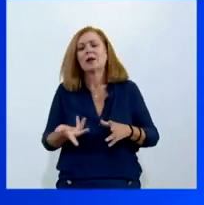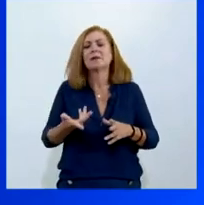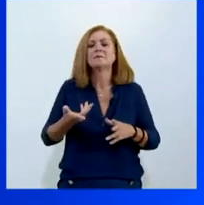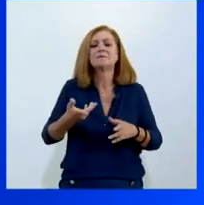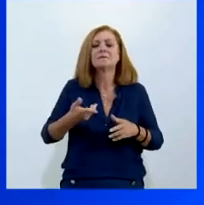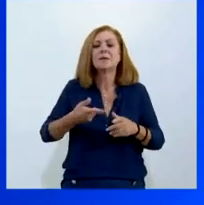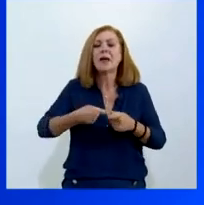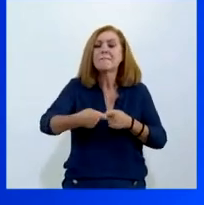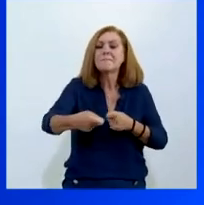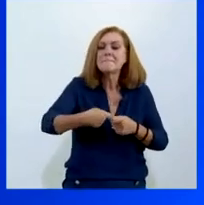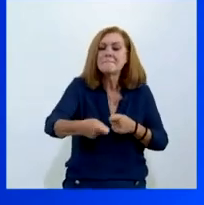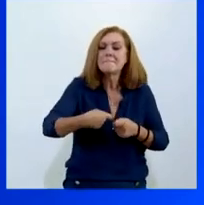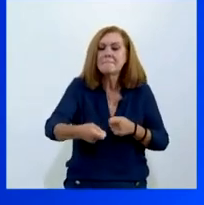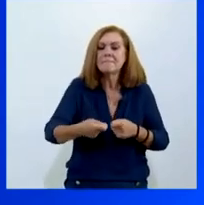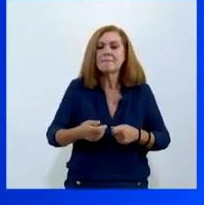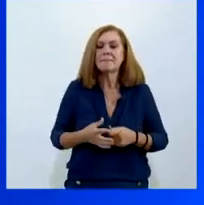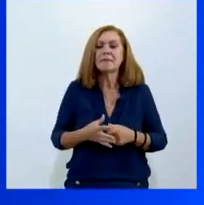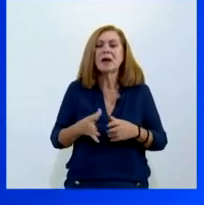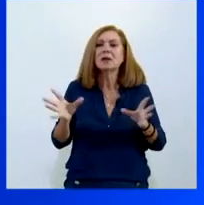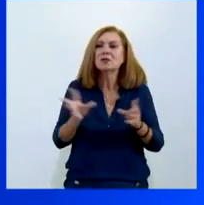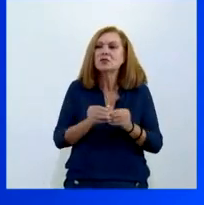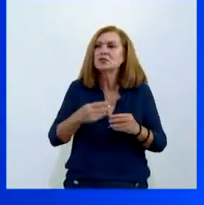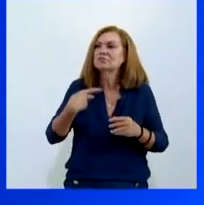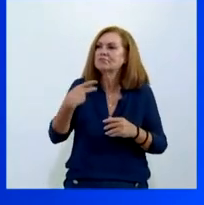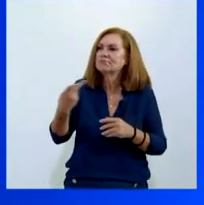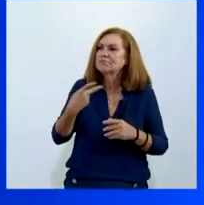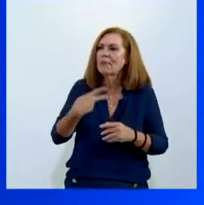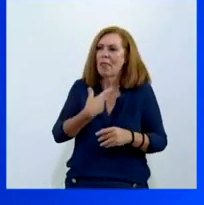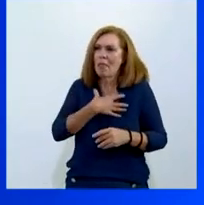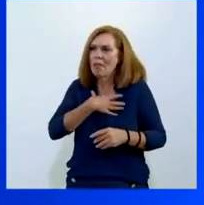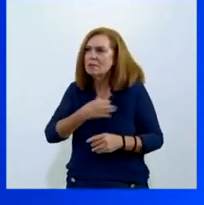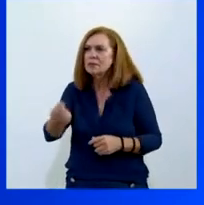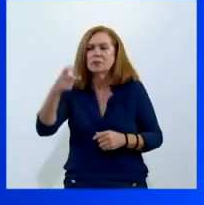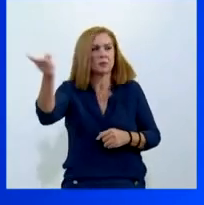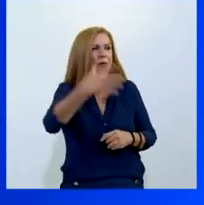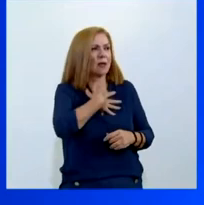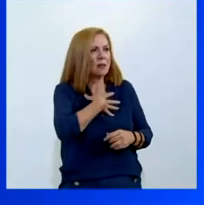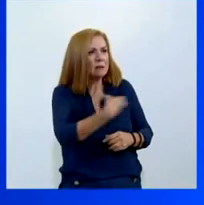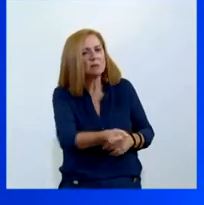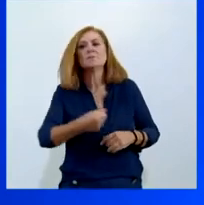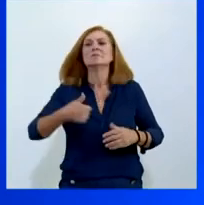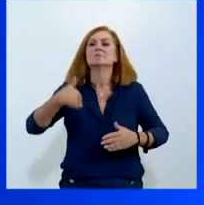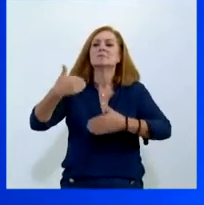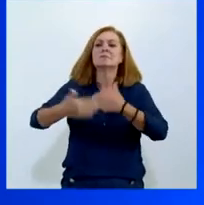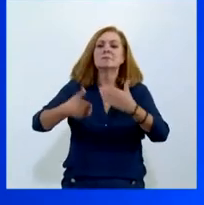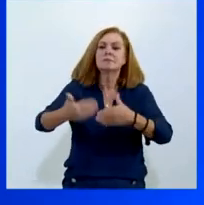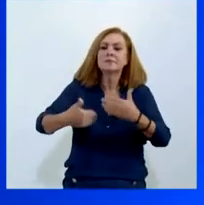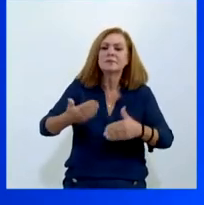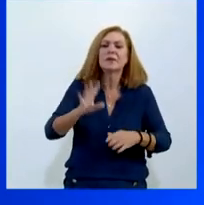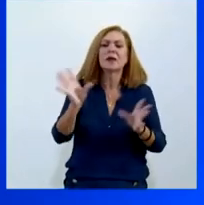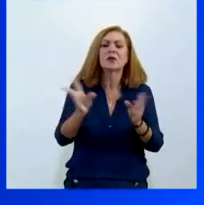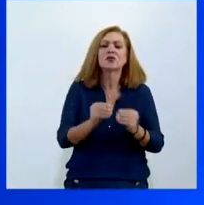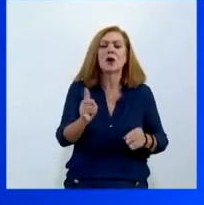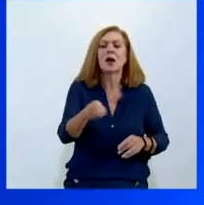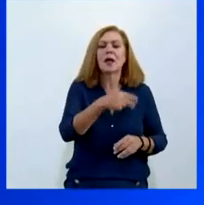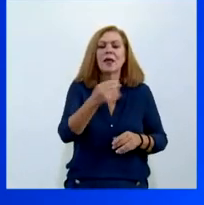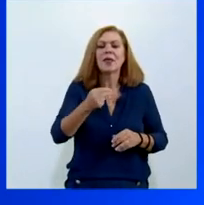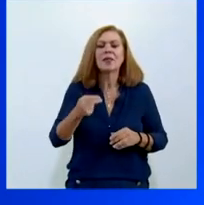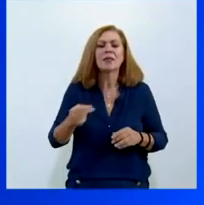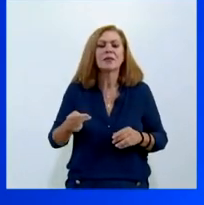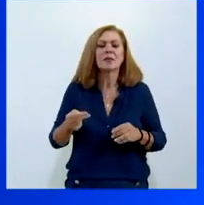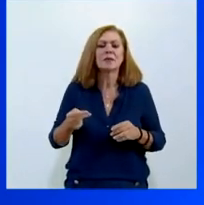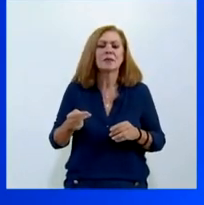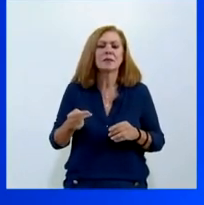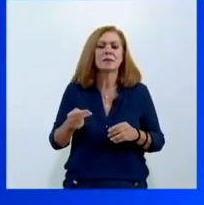μέτρων οικοδόμησης εμπιστοσύνης, τα οποία θα κινήσουν ακριβώς το επόμενο διάστημα για ζητήματα τα οποία